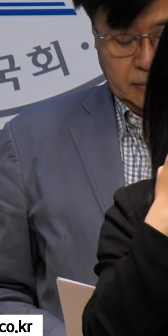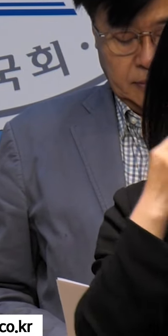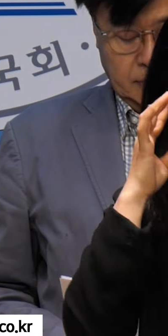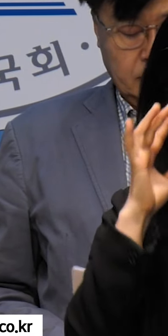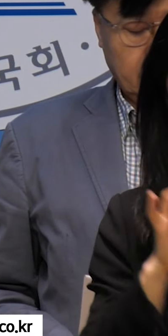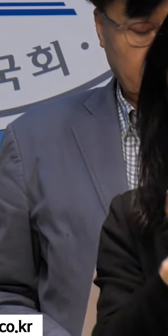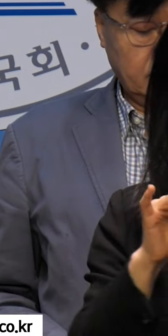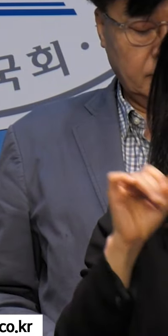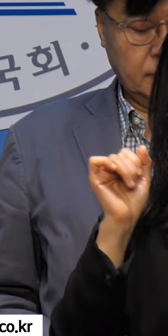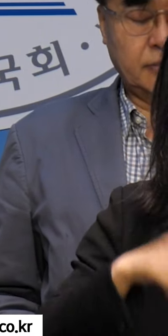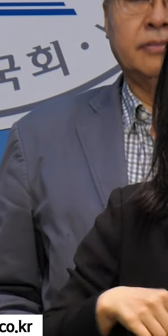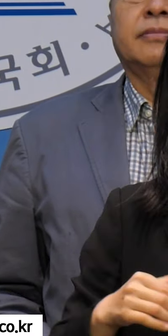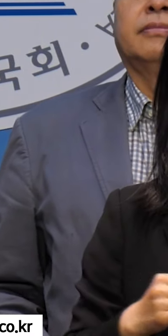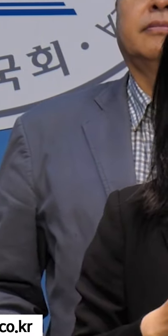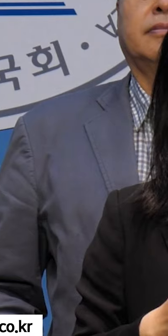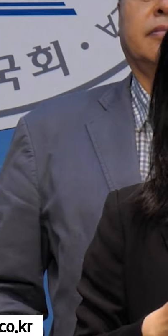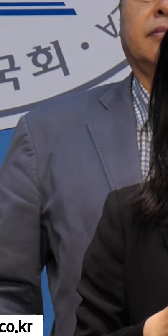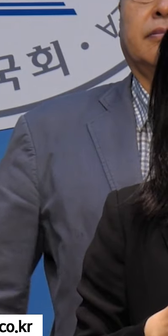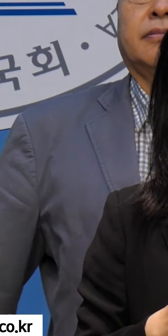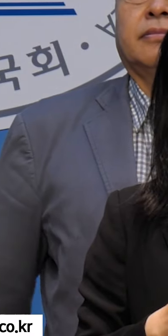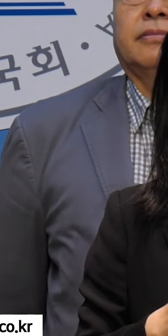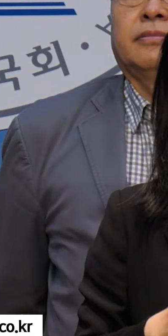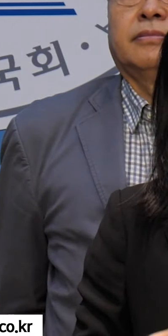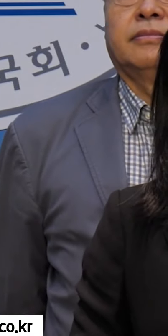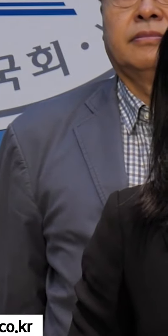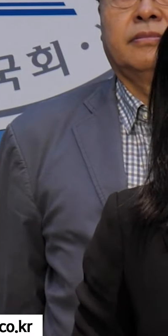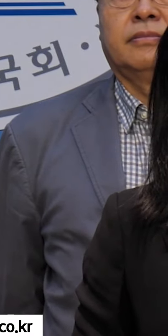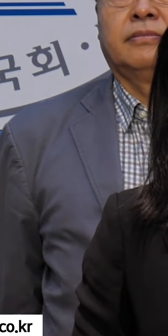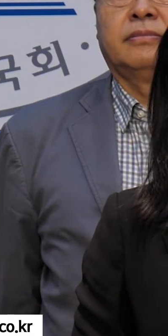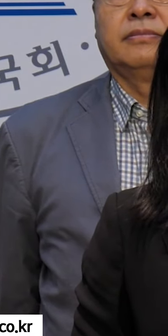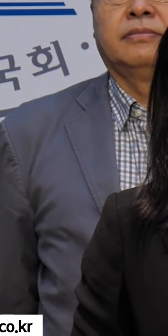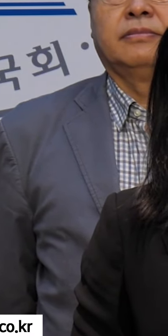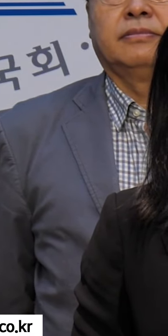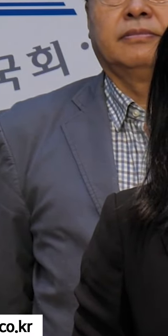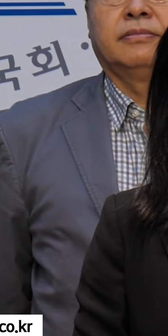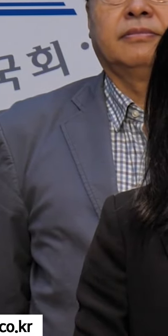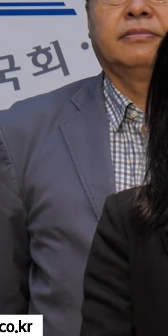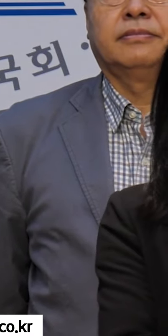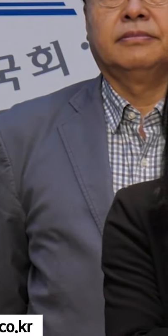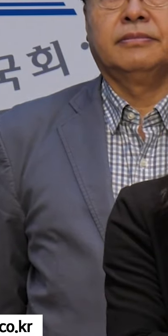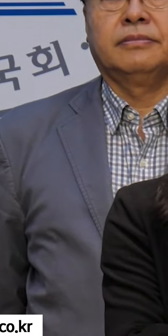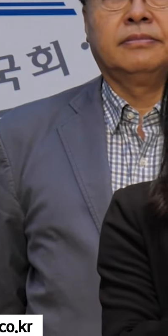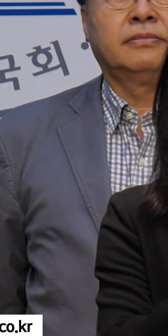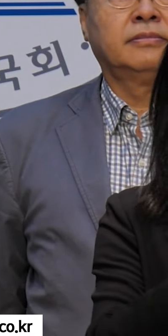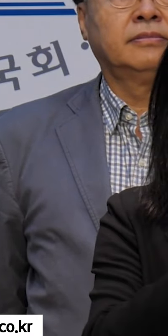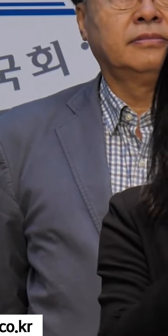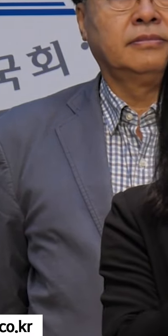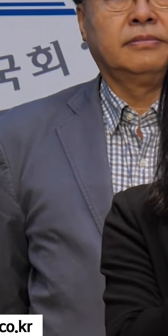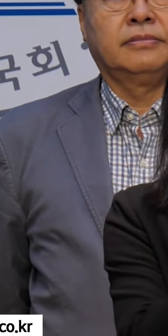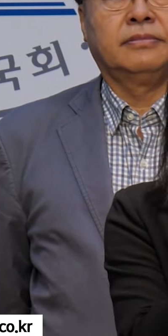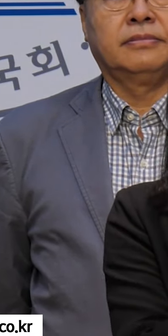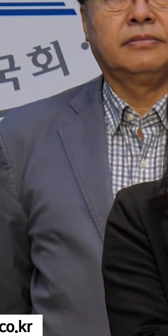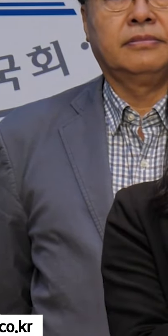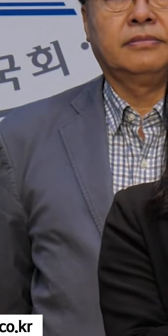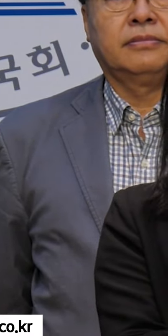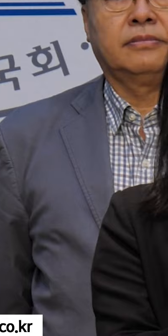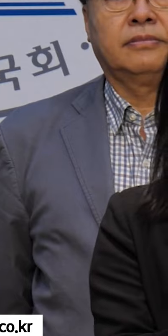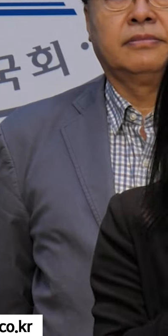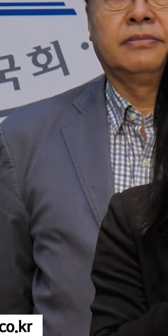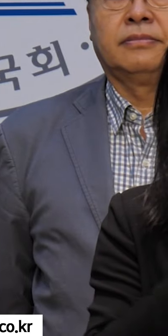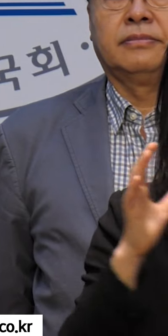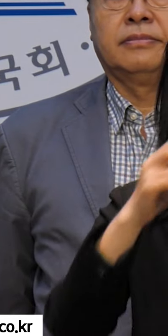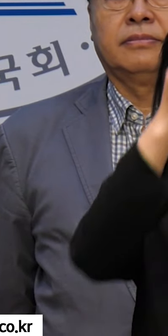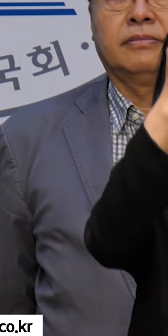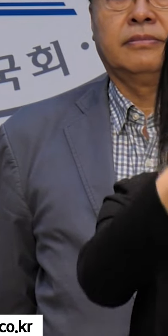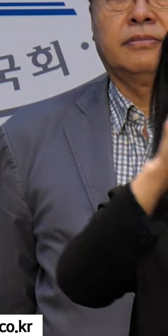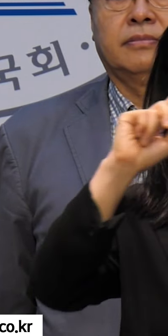대해서 공감을 하고 있습니다. 산발적인 미봉책보다는 차라리 근본적으로 헌법